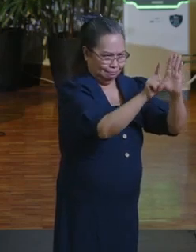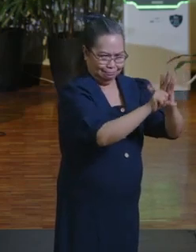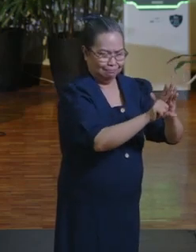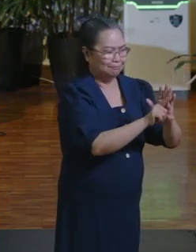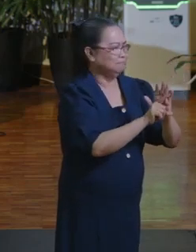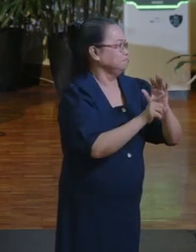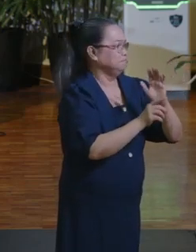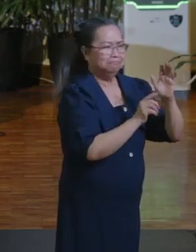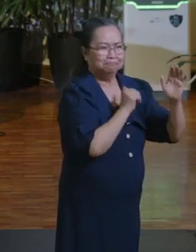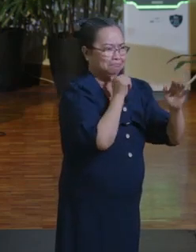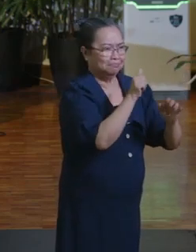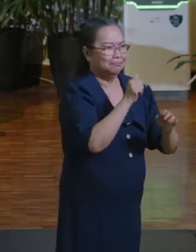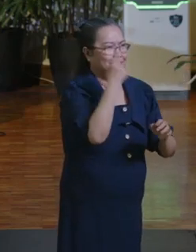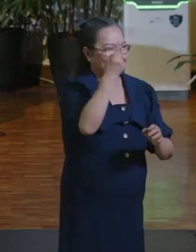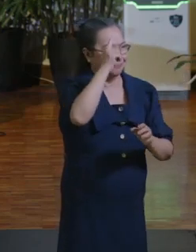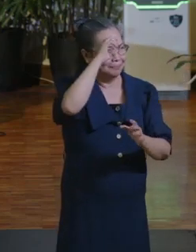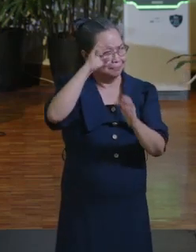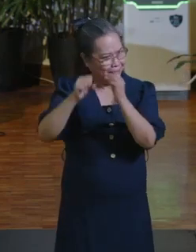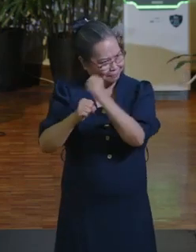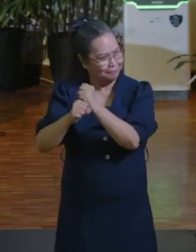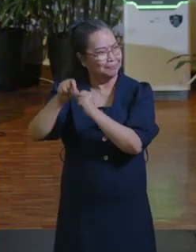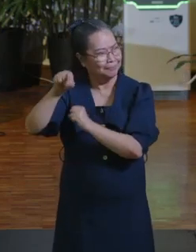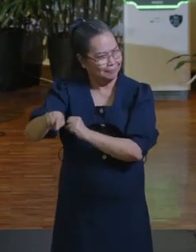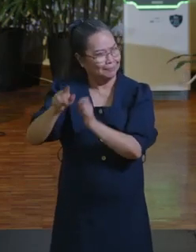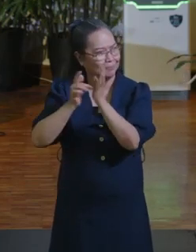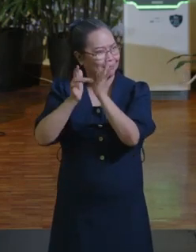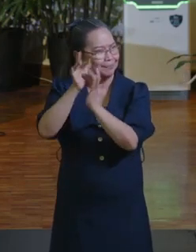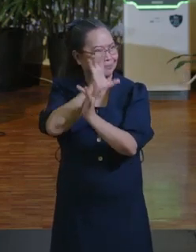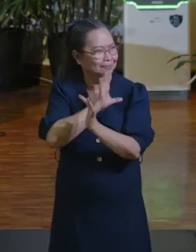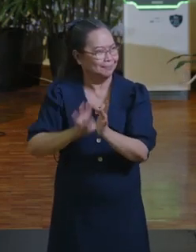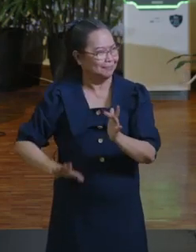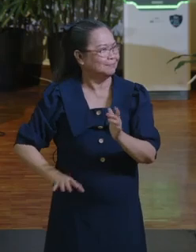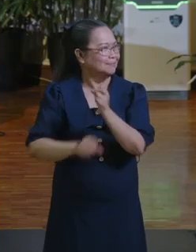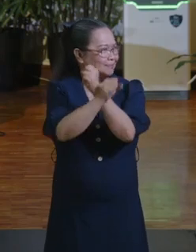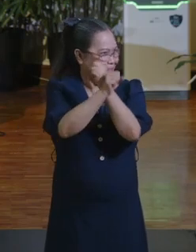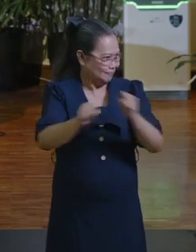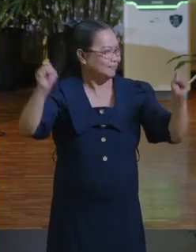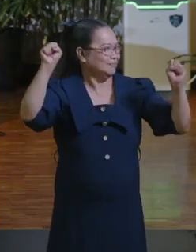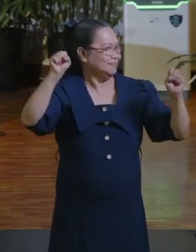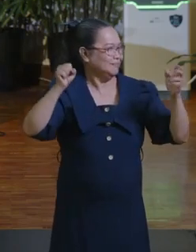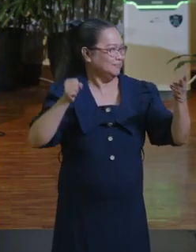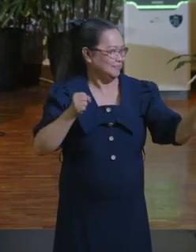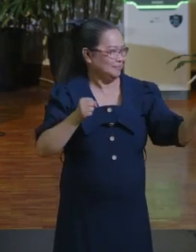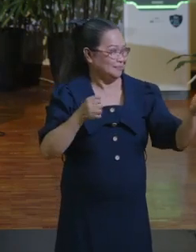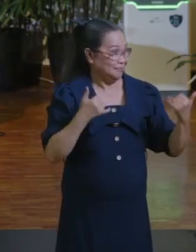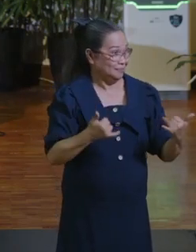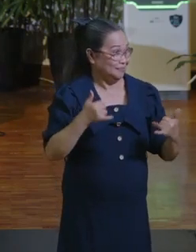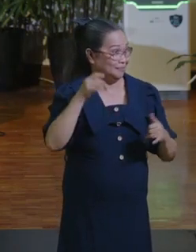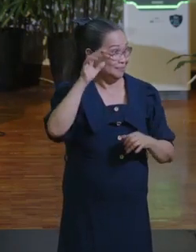Diyos. Sa ating teksto, sa hapong ito,